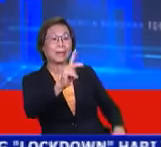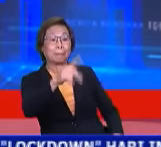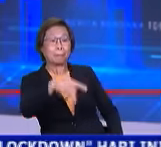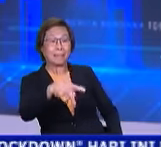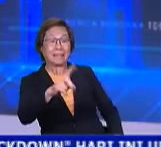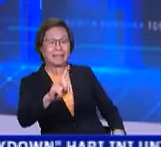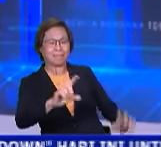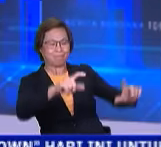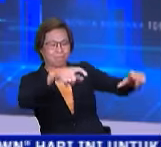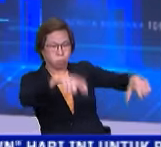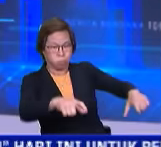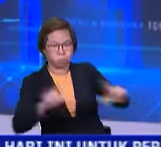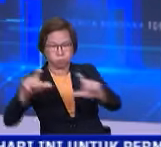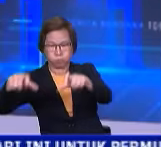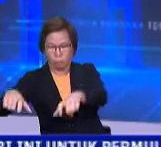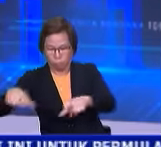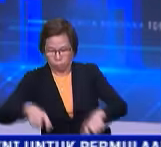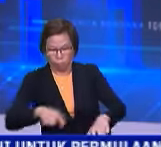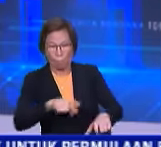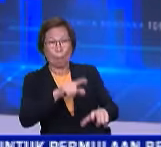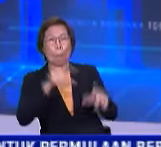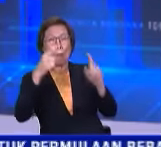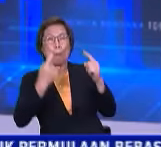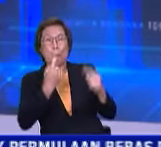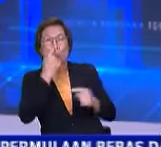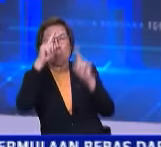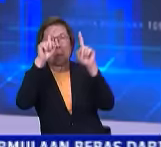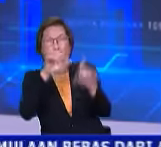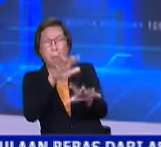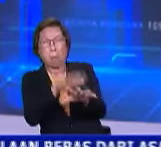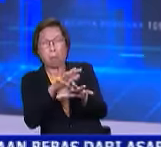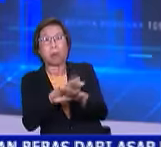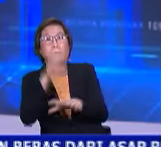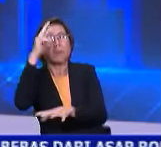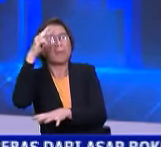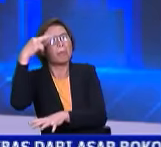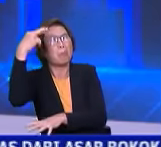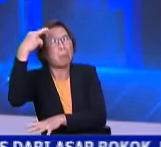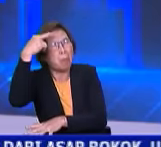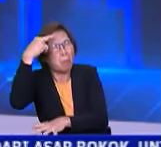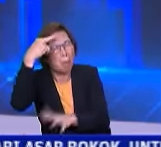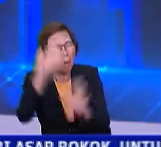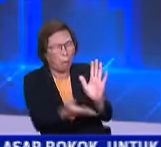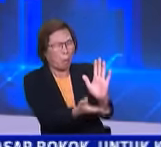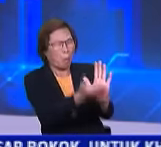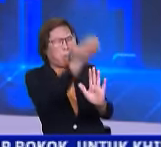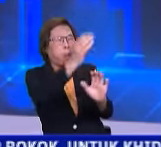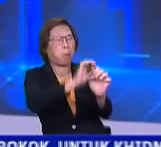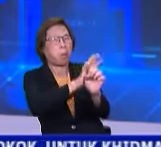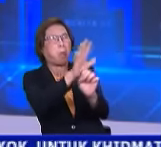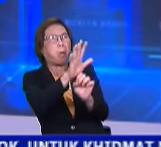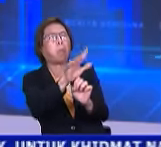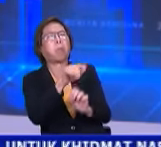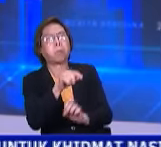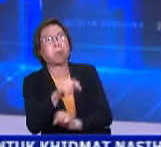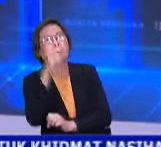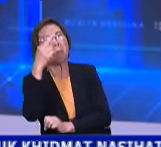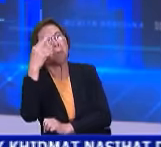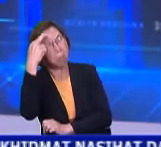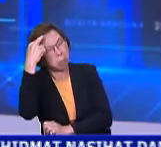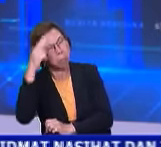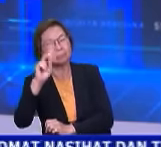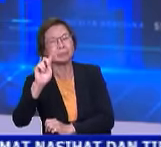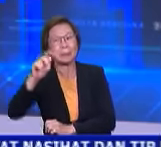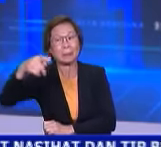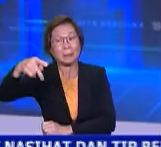Pergerakan Diperketat PKPD menjadi faktor peningkatan bilangan kes positif COVID-19. Menurut Timbalan